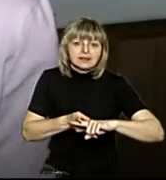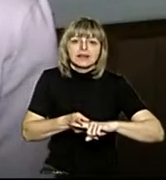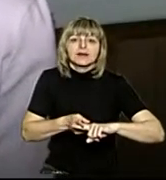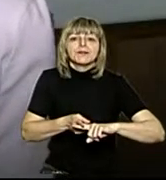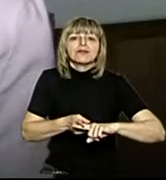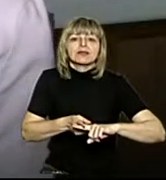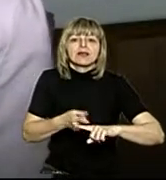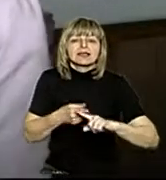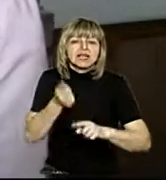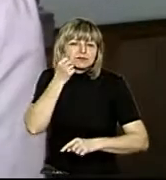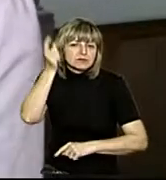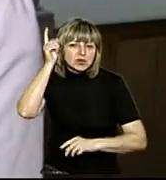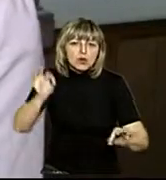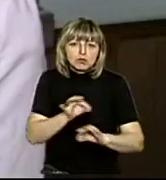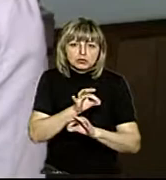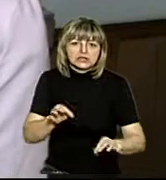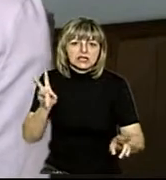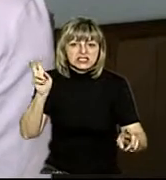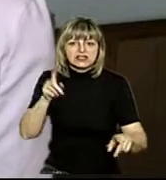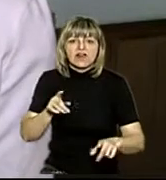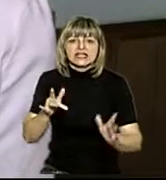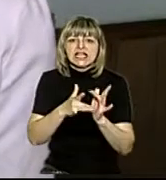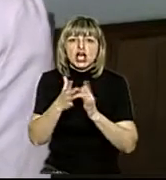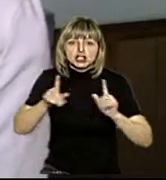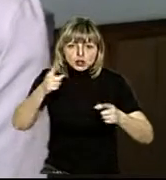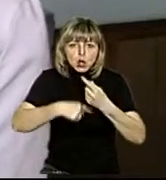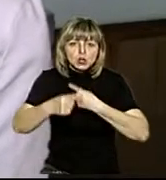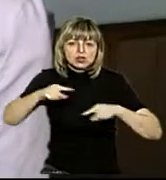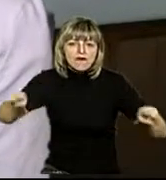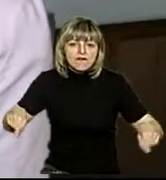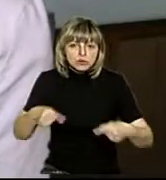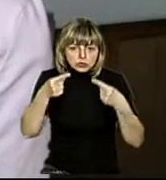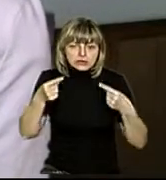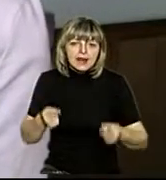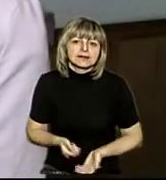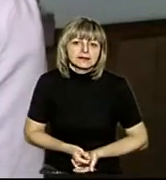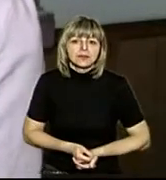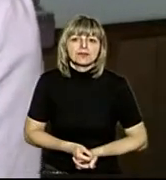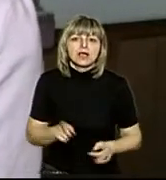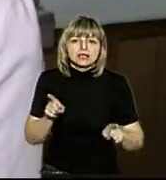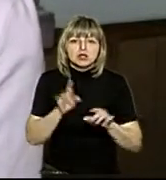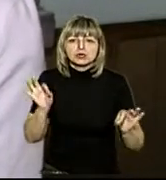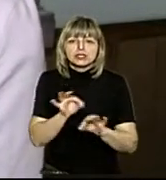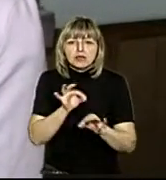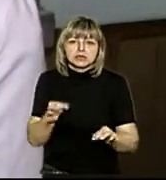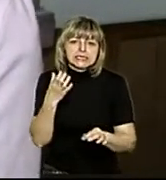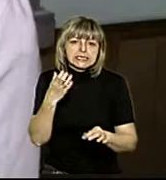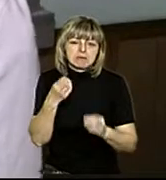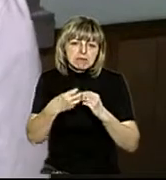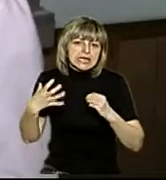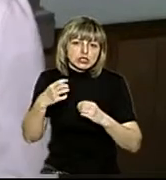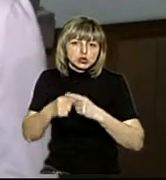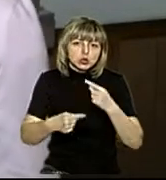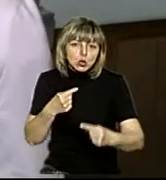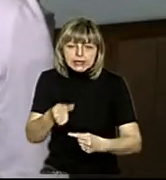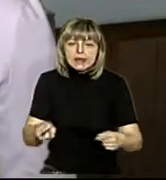це духовна музика «Христос Воскрес». Буду виконувати візантійський наспів 15 століття «Достойно є»,